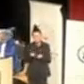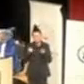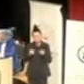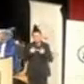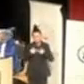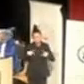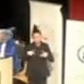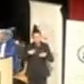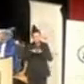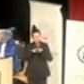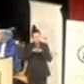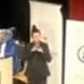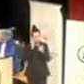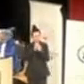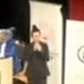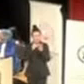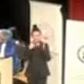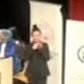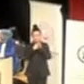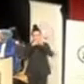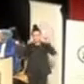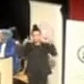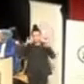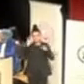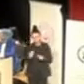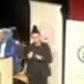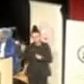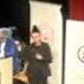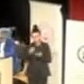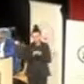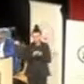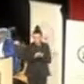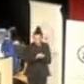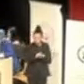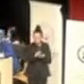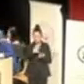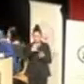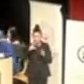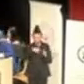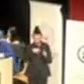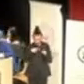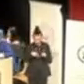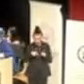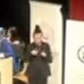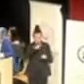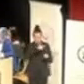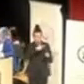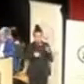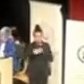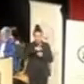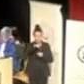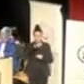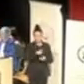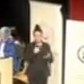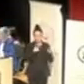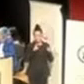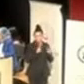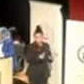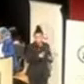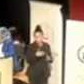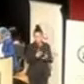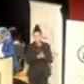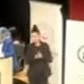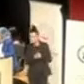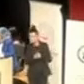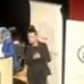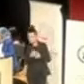Dijital Kütüphane ismiyle projelendirilmiştir. Yayıncıların ve eser sahiplerinin ticari ülke taklarını koruyarak ve güvenli sunum ortamları oluşturarak taşradaki